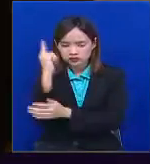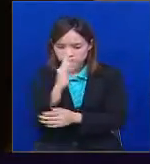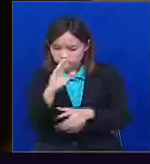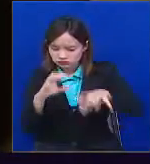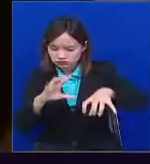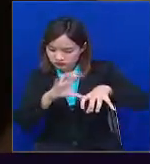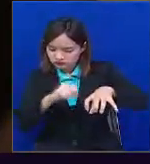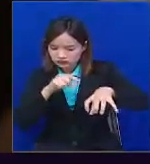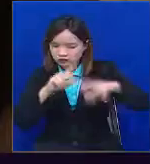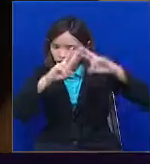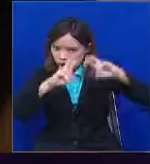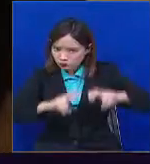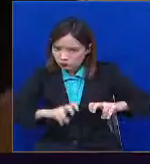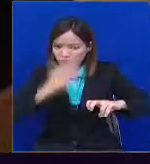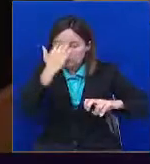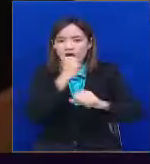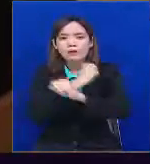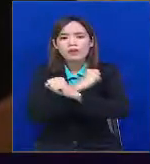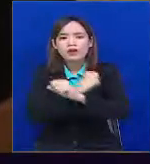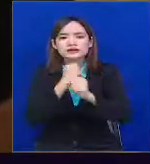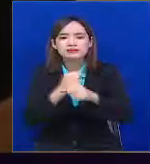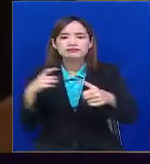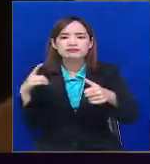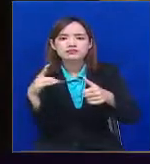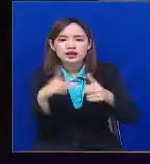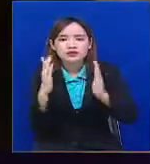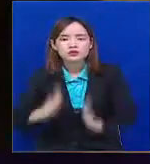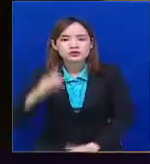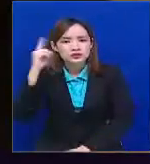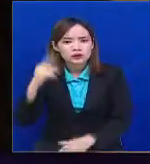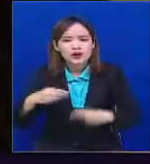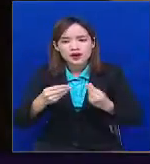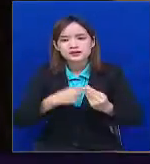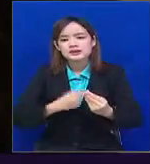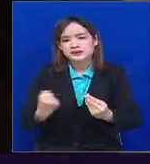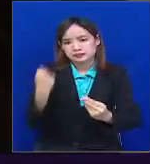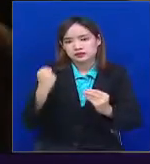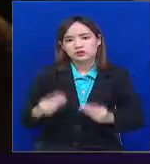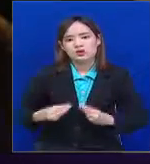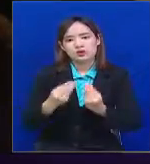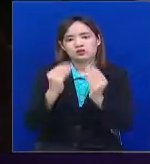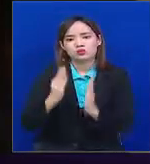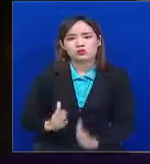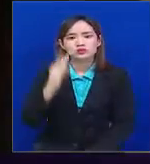งวดเพื่อป้องกันการก่อเหตุทำร้ายนักท่องเที่ยวแล้วก็สร้างความเชื่อมั่นและความปลอดภให้กับนักท่องเที่ยวครับ